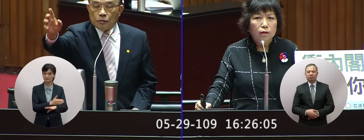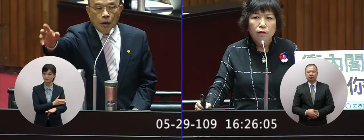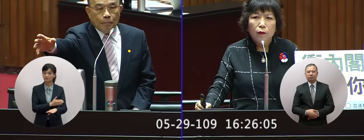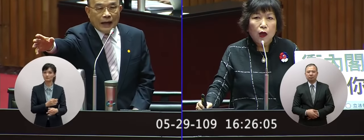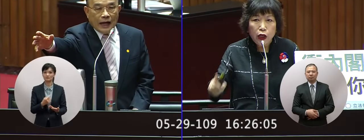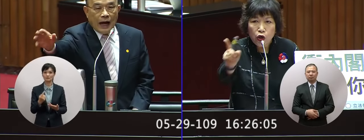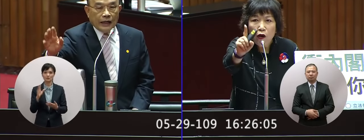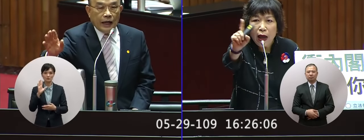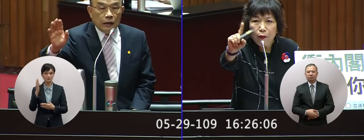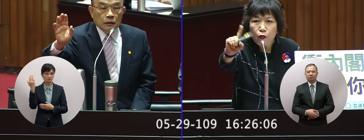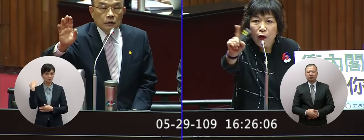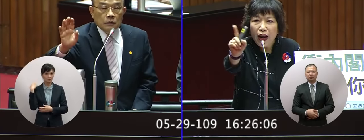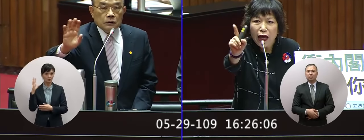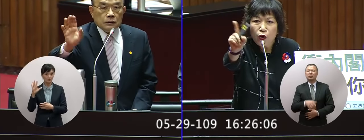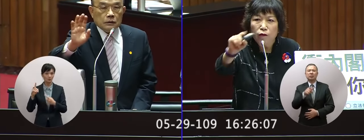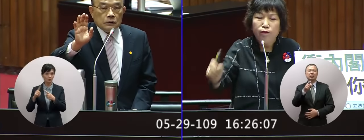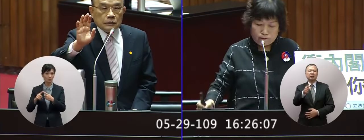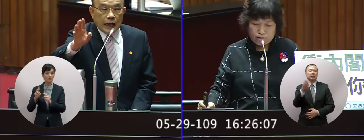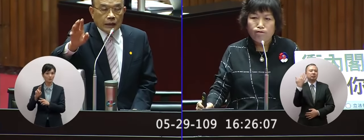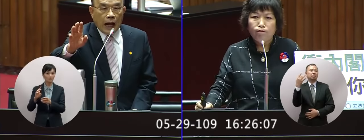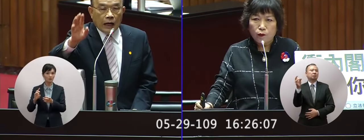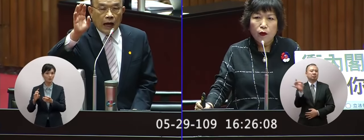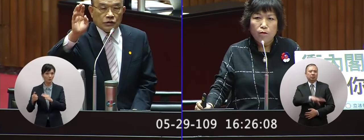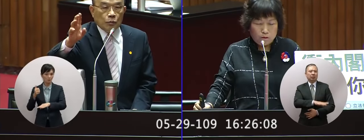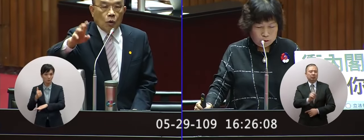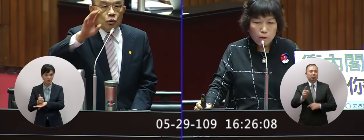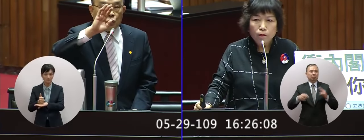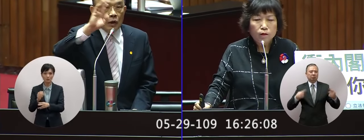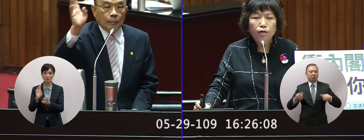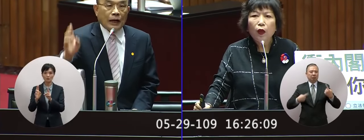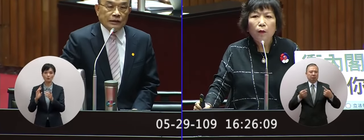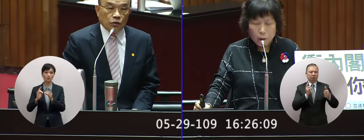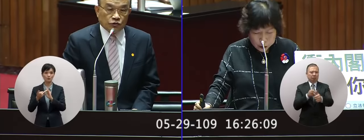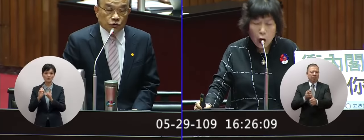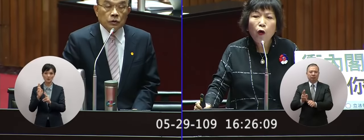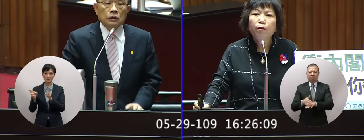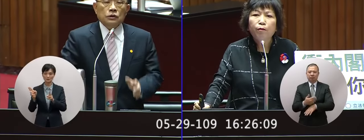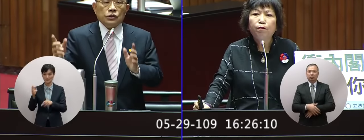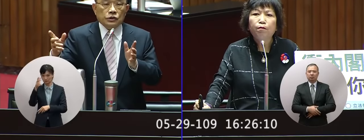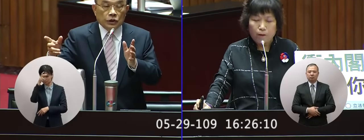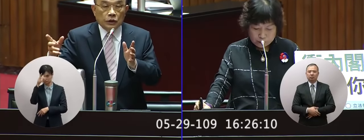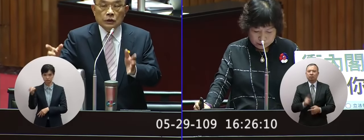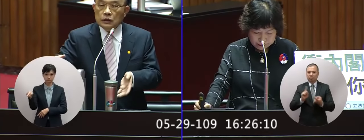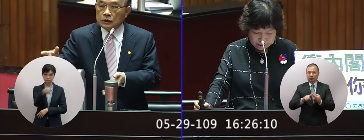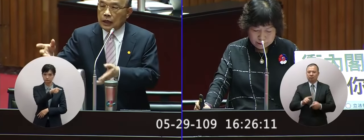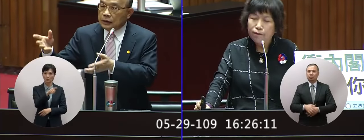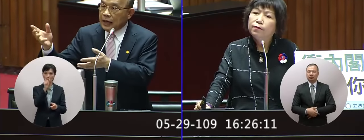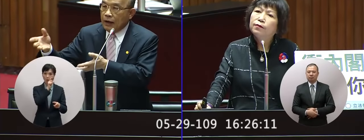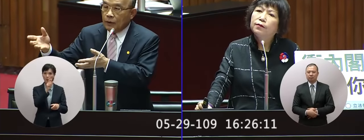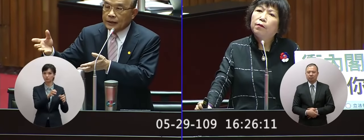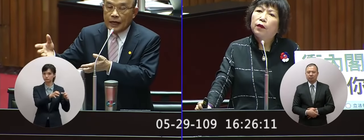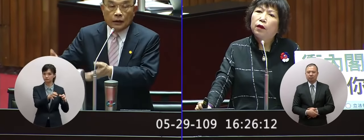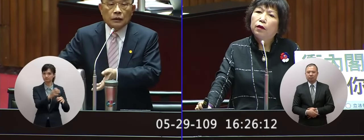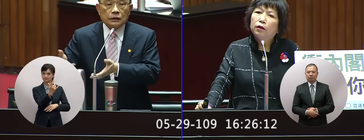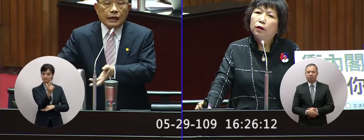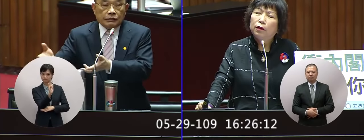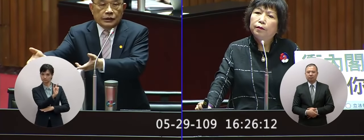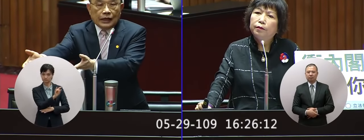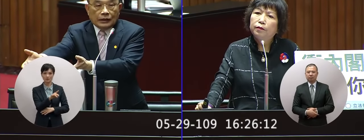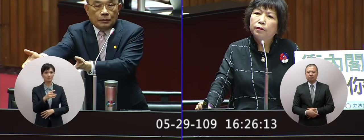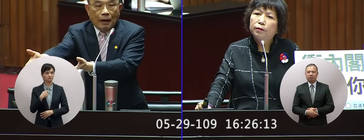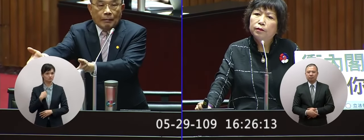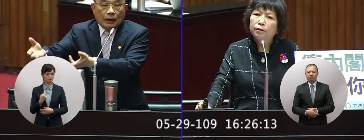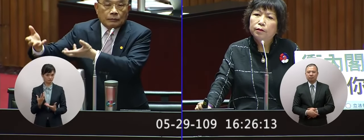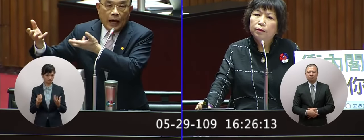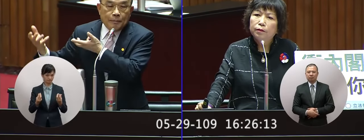察，什么八大， 从来不会滥用 站岗啊，什么我从来不干这种事。 有， 甚至于这个拆违建，叫